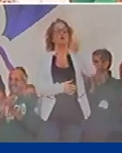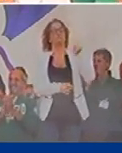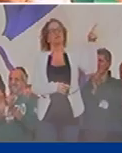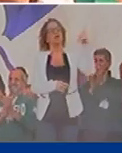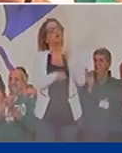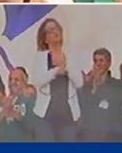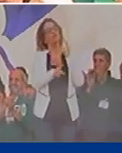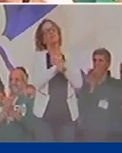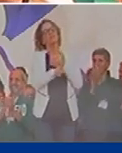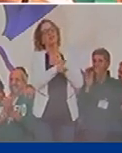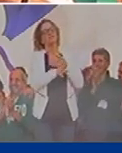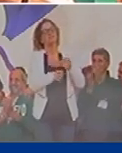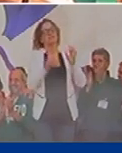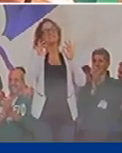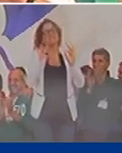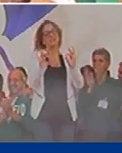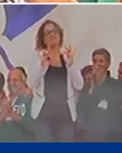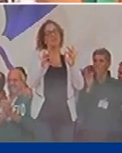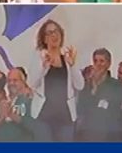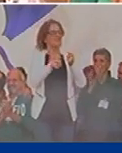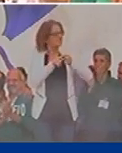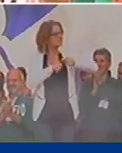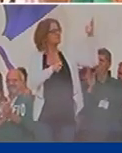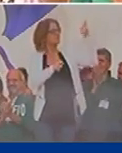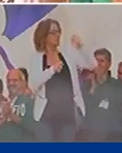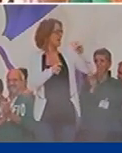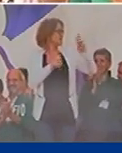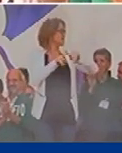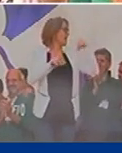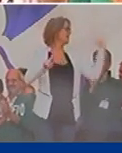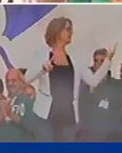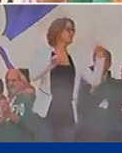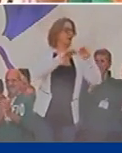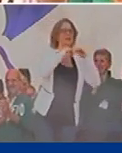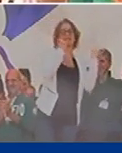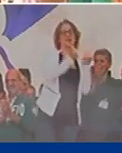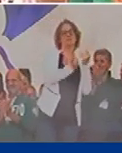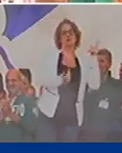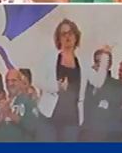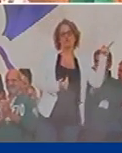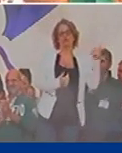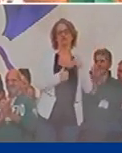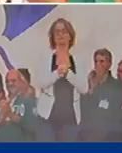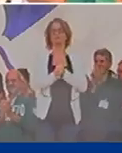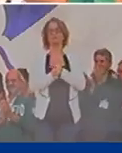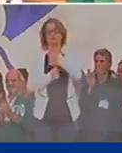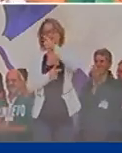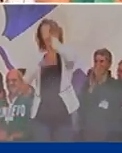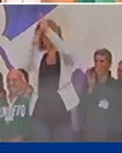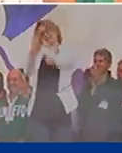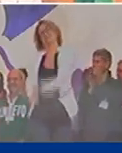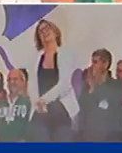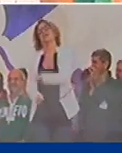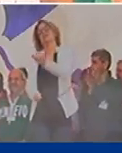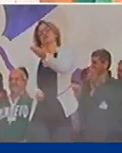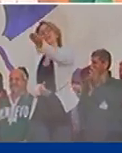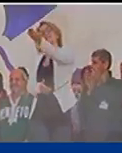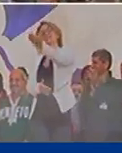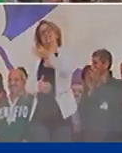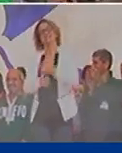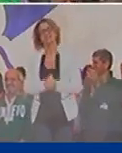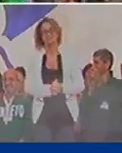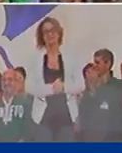farci mandare le schifezze che arrivano dall'altra parte del mondo e tiralo giù quel Renzi lì.